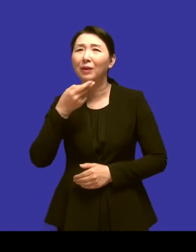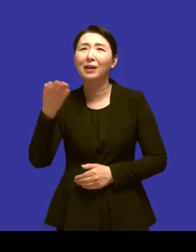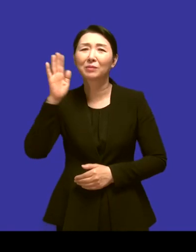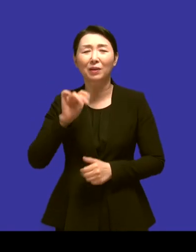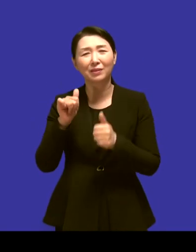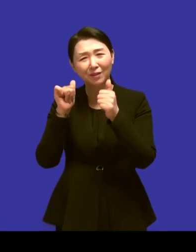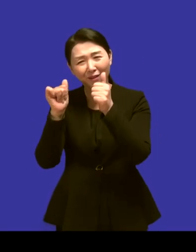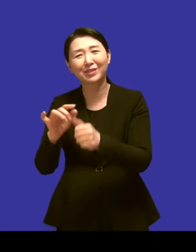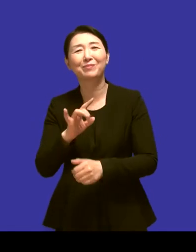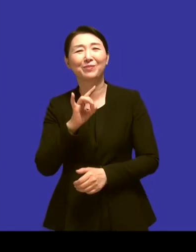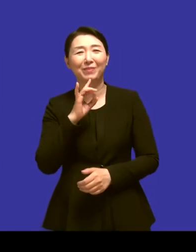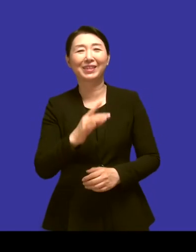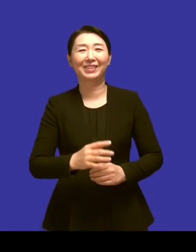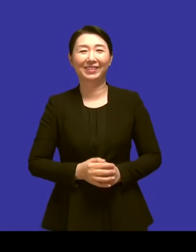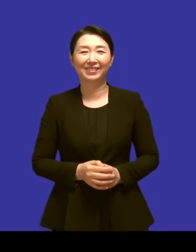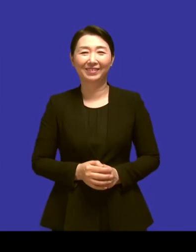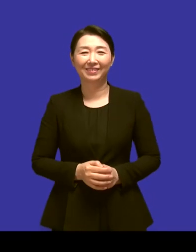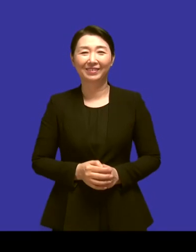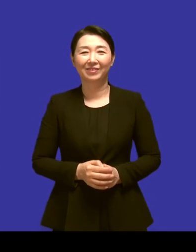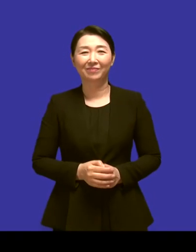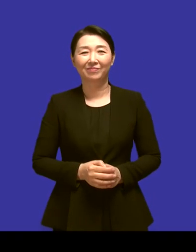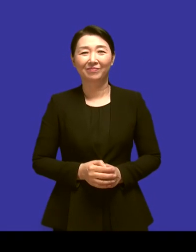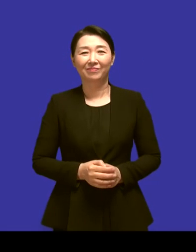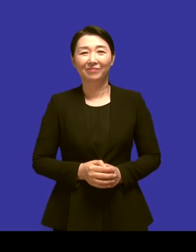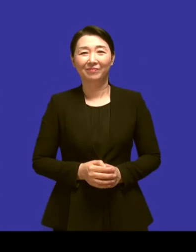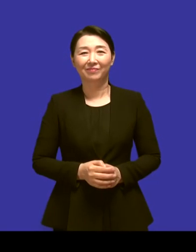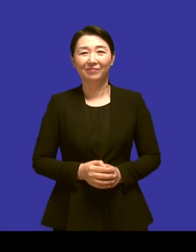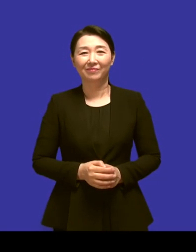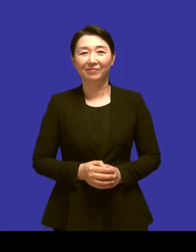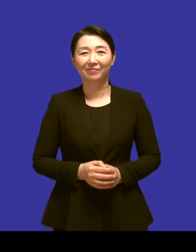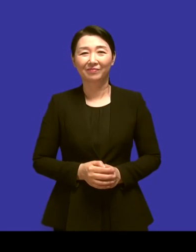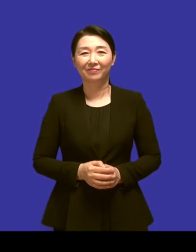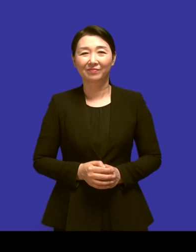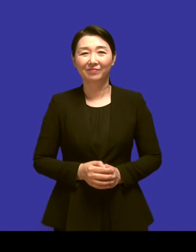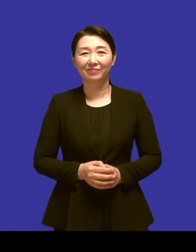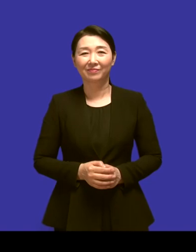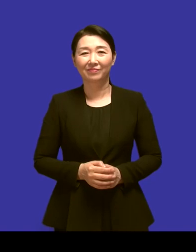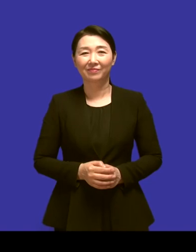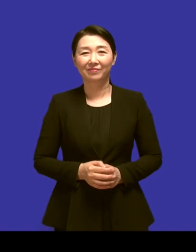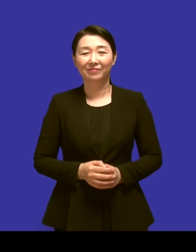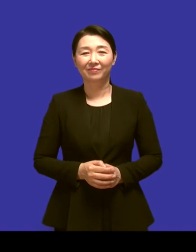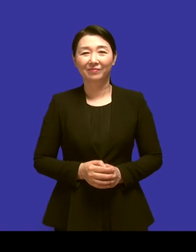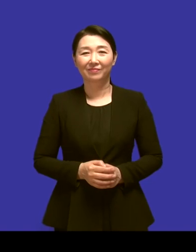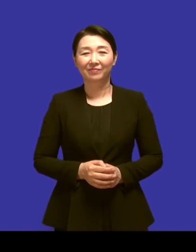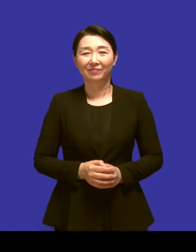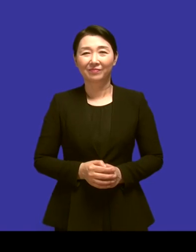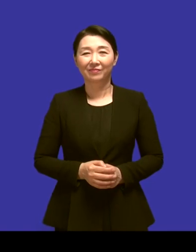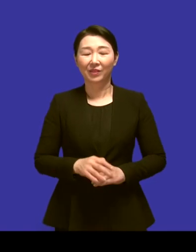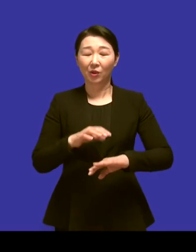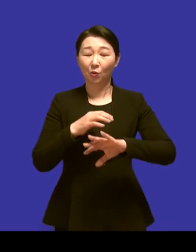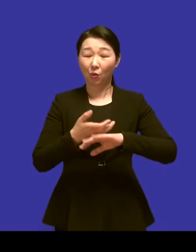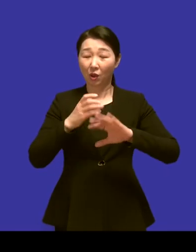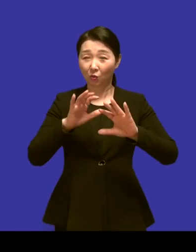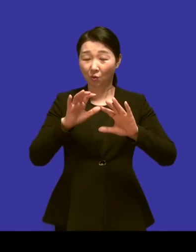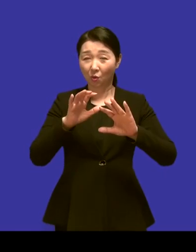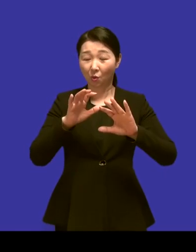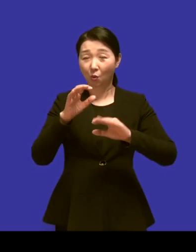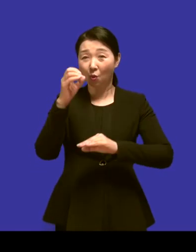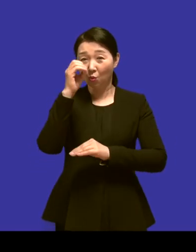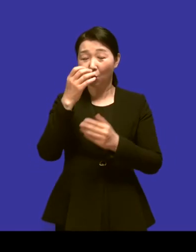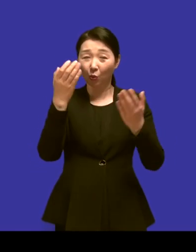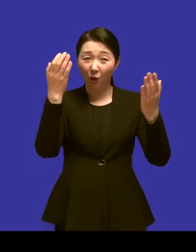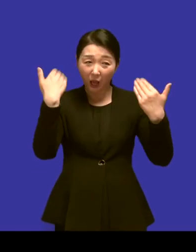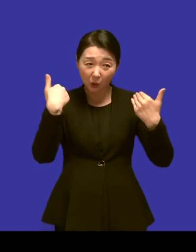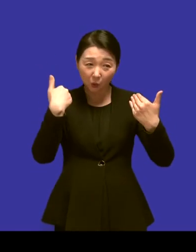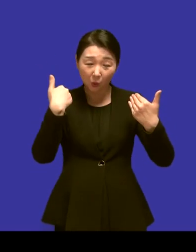열심히 한 거였어서 네, 열심히 한 거였어서 그래서 이제 계속 뭔가 이 외고를 가려고 준비를 하고 그랬던